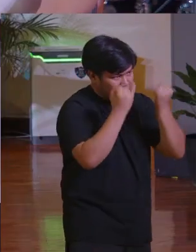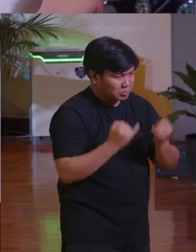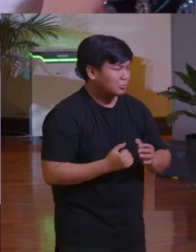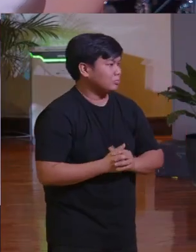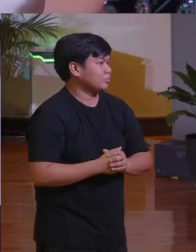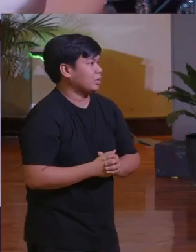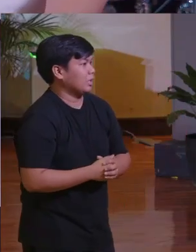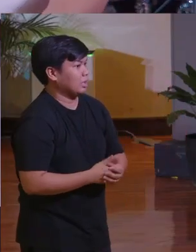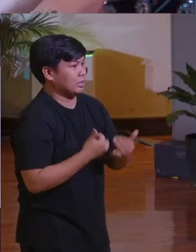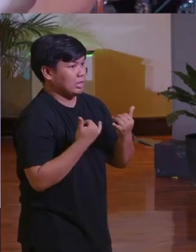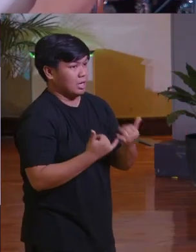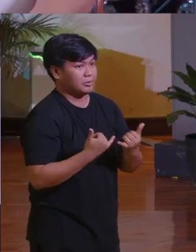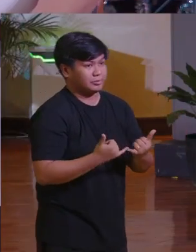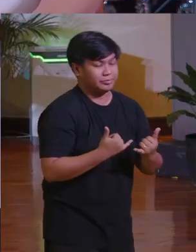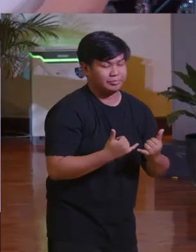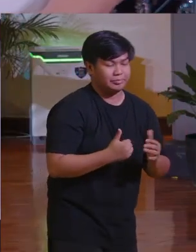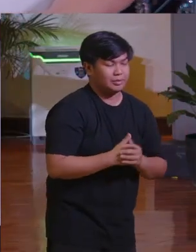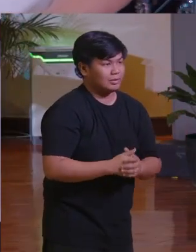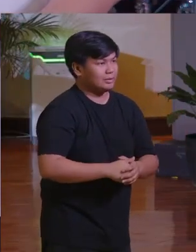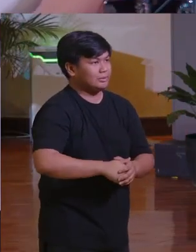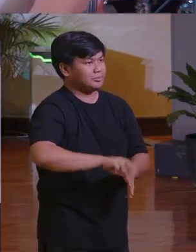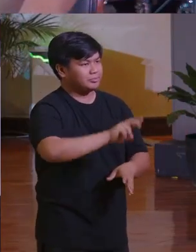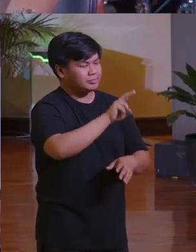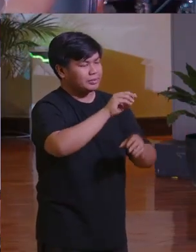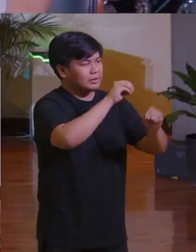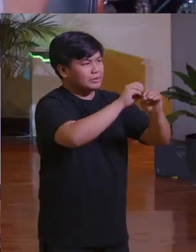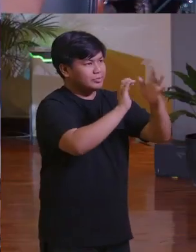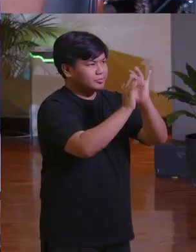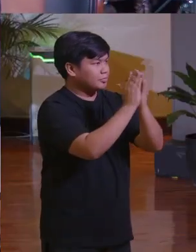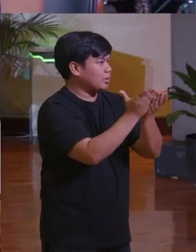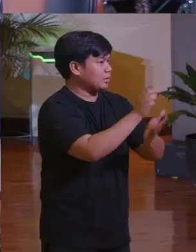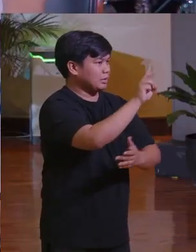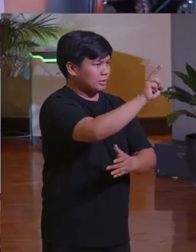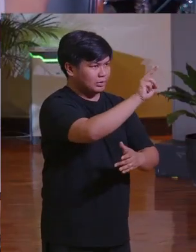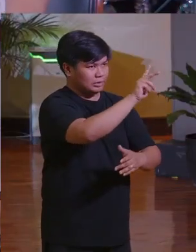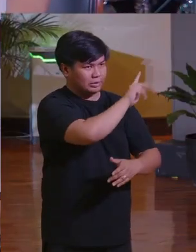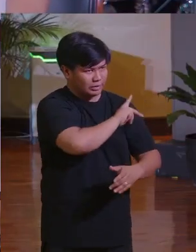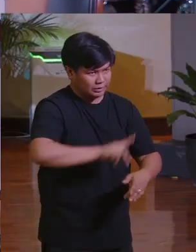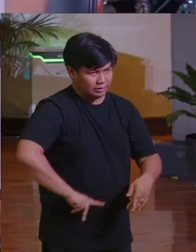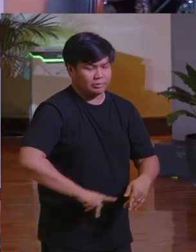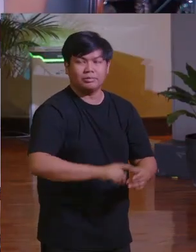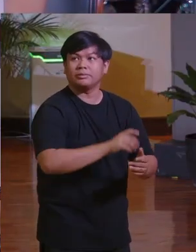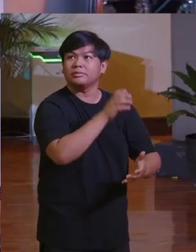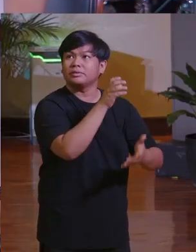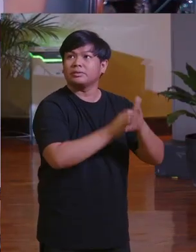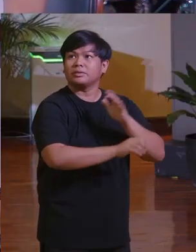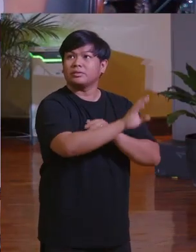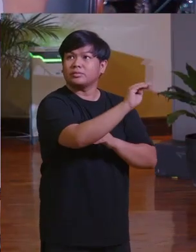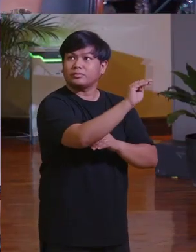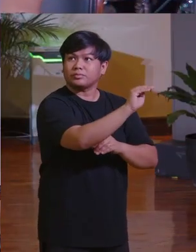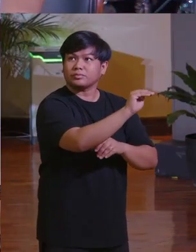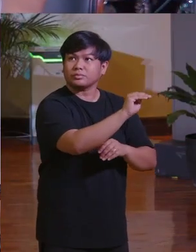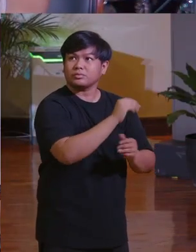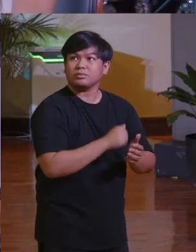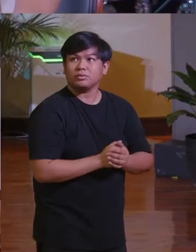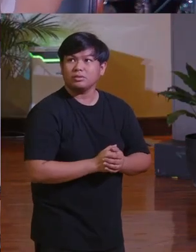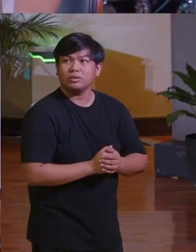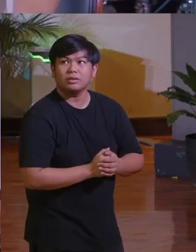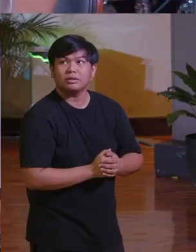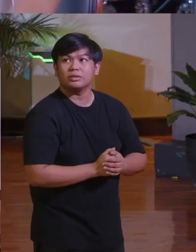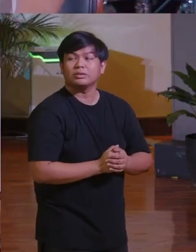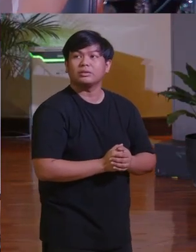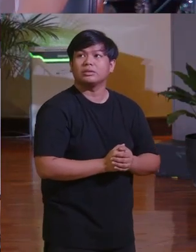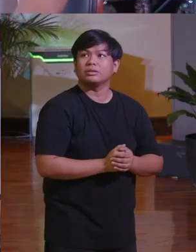Ang sabi dito sa 2 Kings 14:25. He restored the border